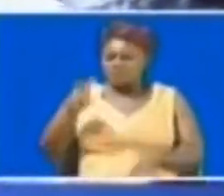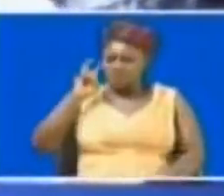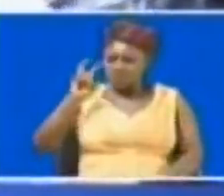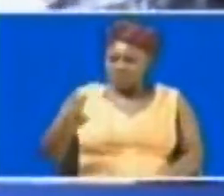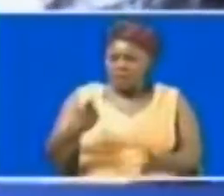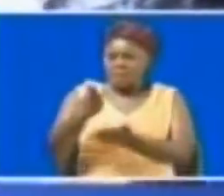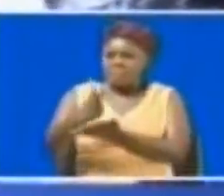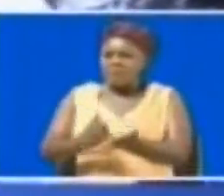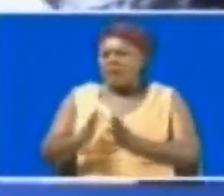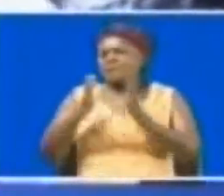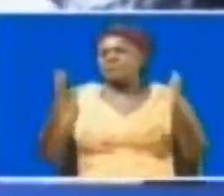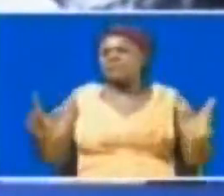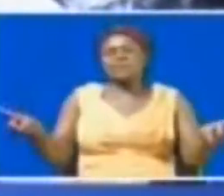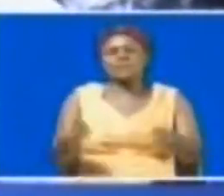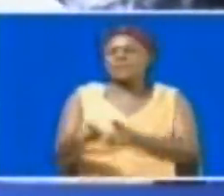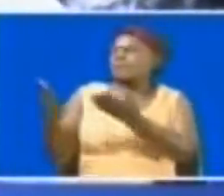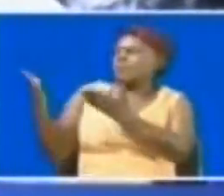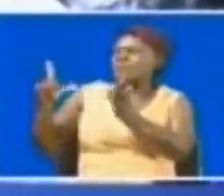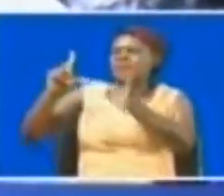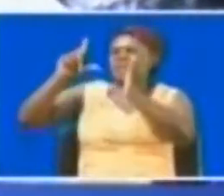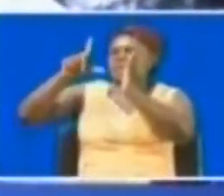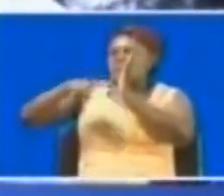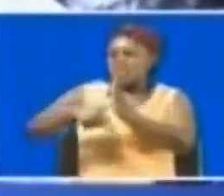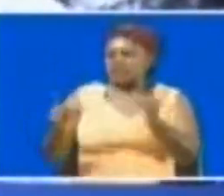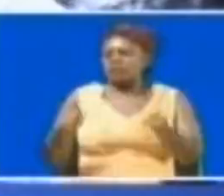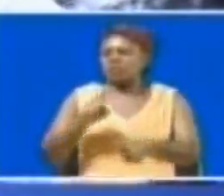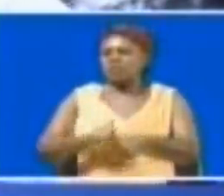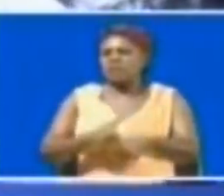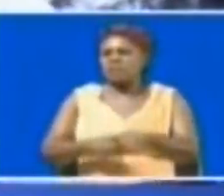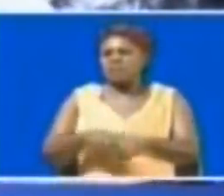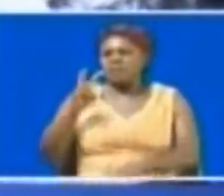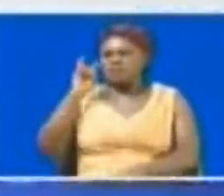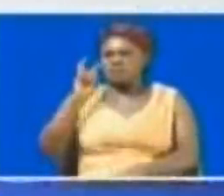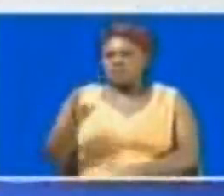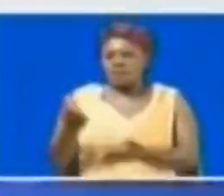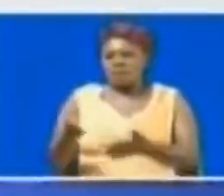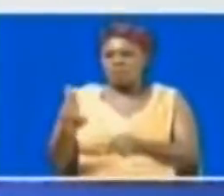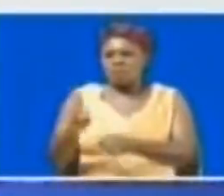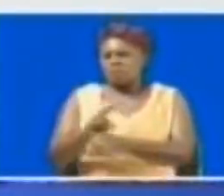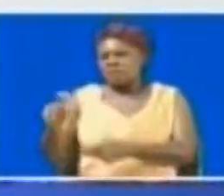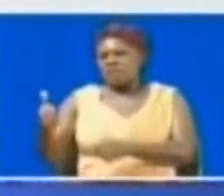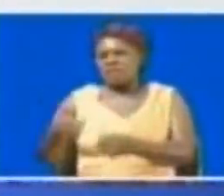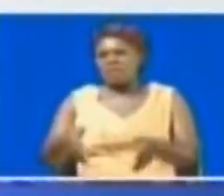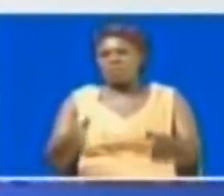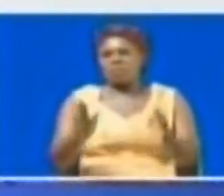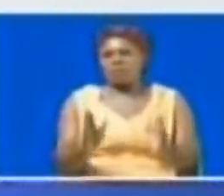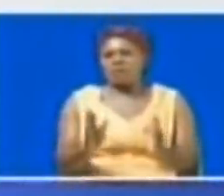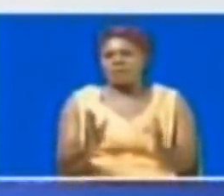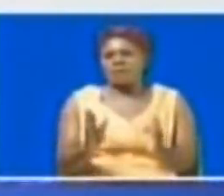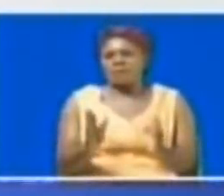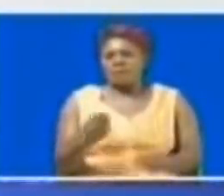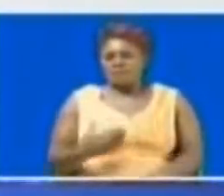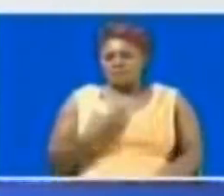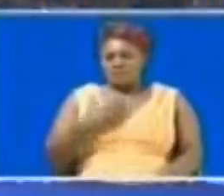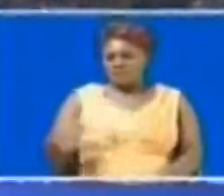kwamba sehemu nyingi wamefanya namna hii, alafu baada ya muda kidogo unaona hapo mahali panatumika kwa kazi nyingine. Ndiyo. While touring